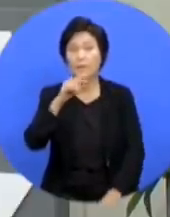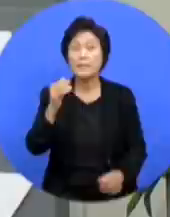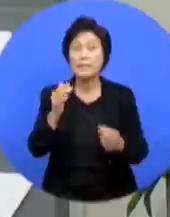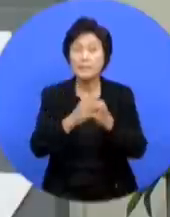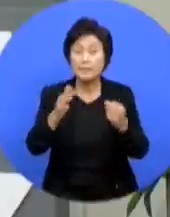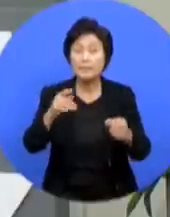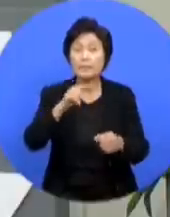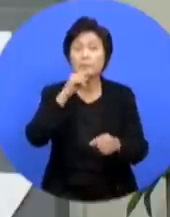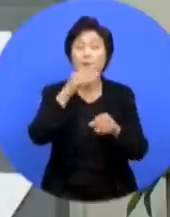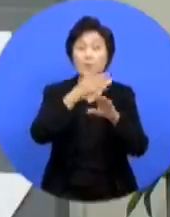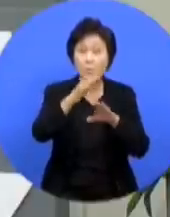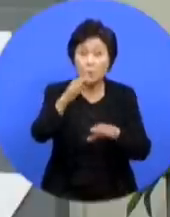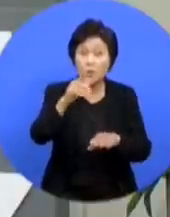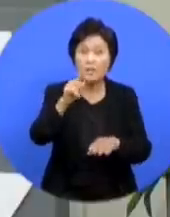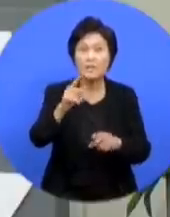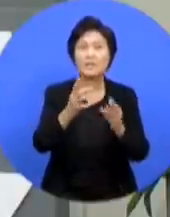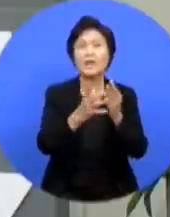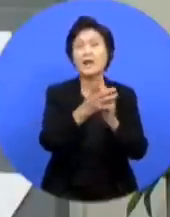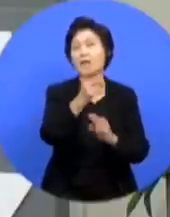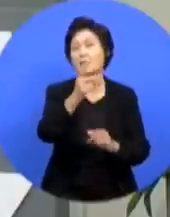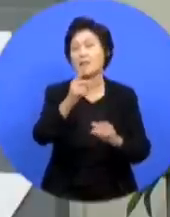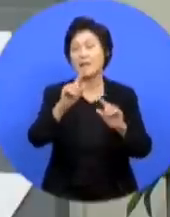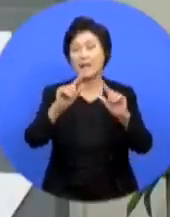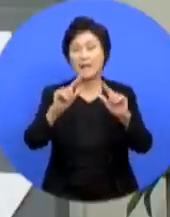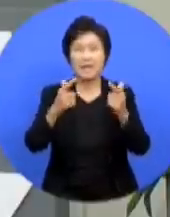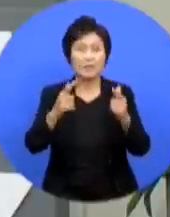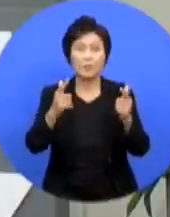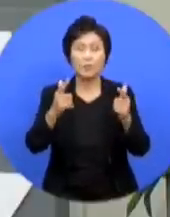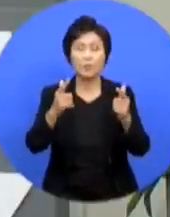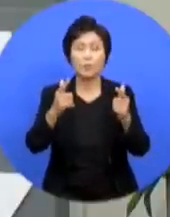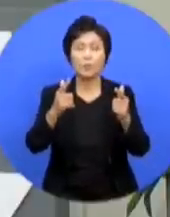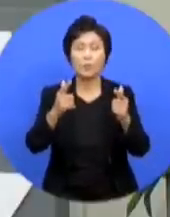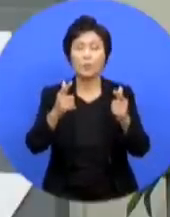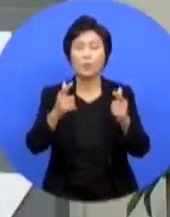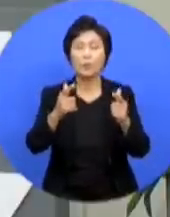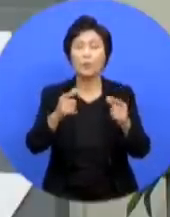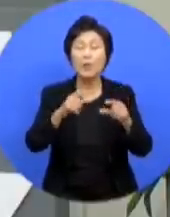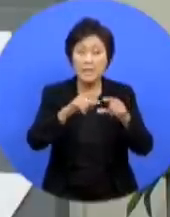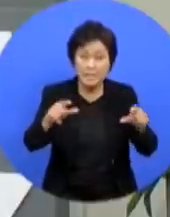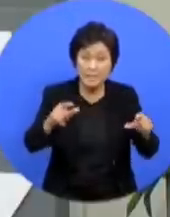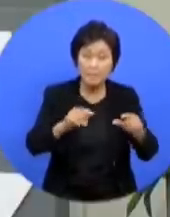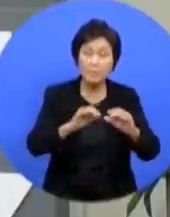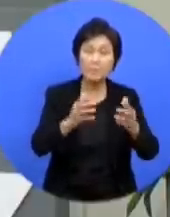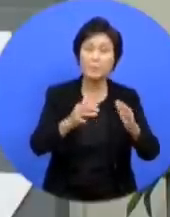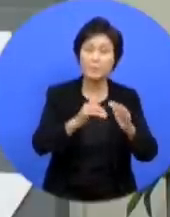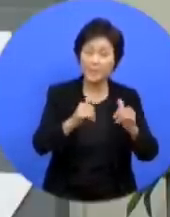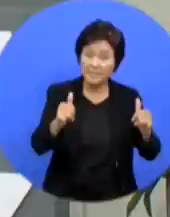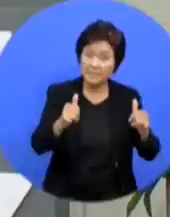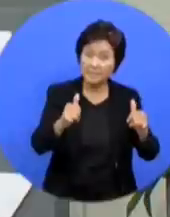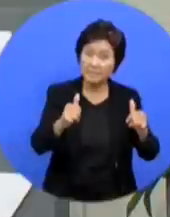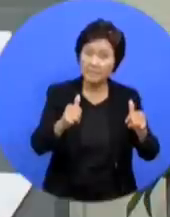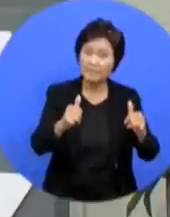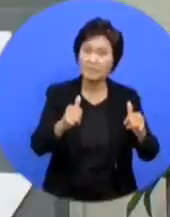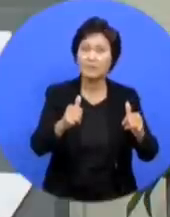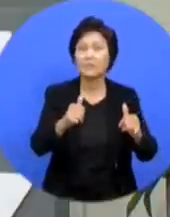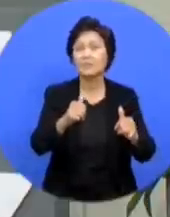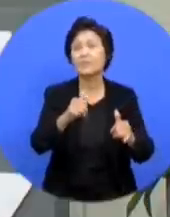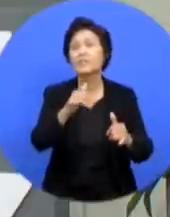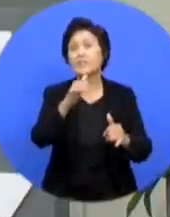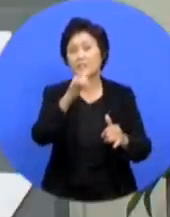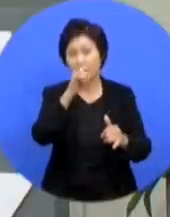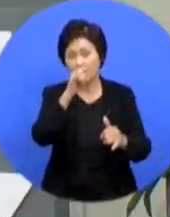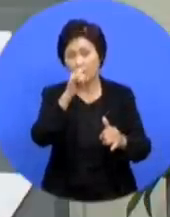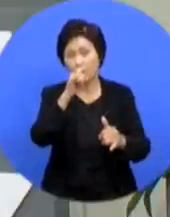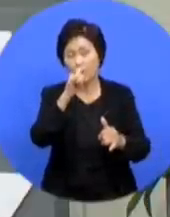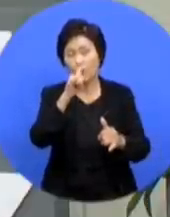우상화된 그 통치자와 일반 백성들. 일반 백성들, 노예화된 일반 백성들,